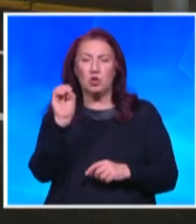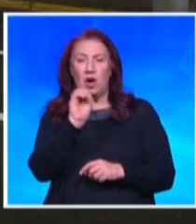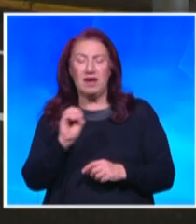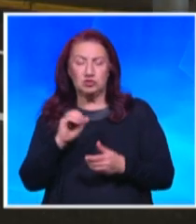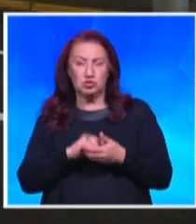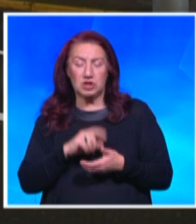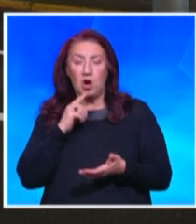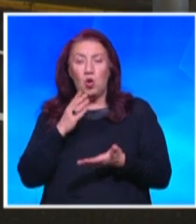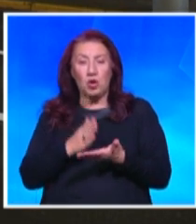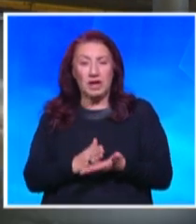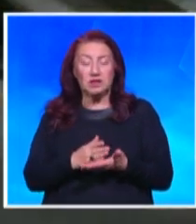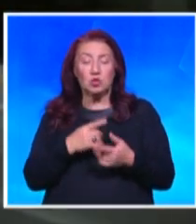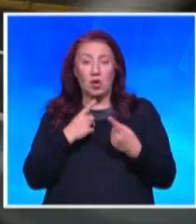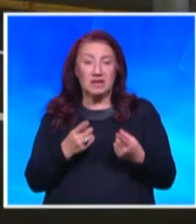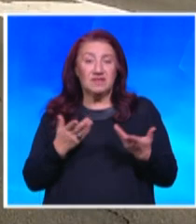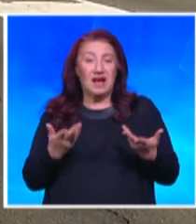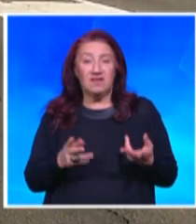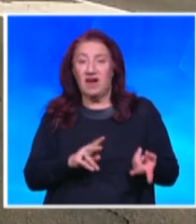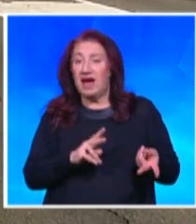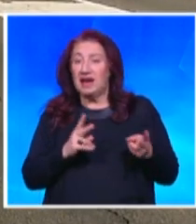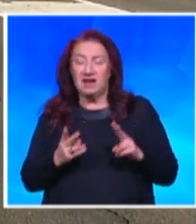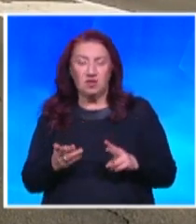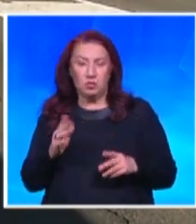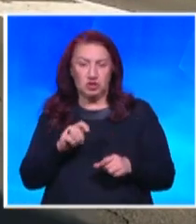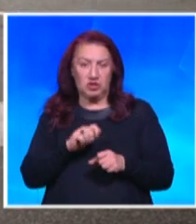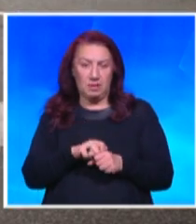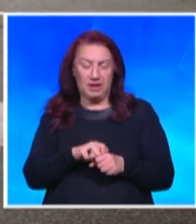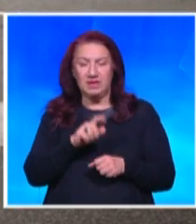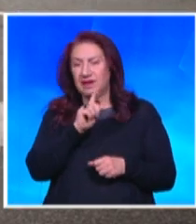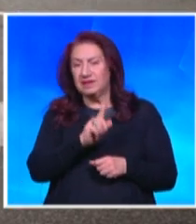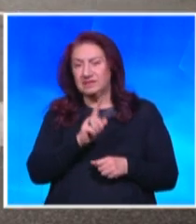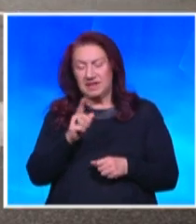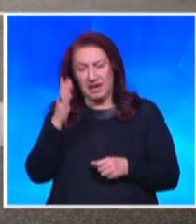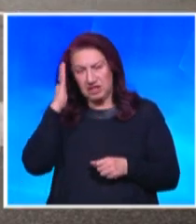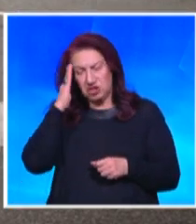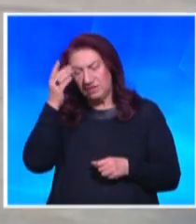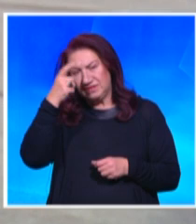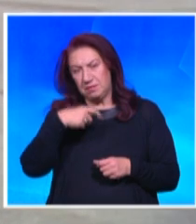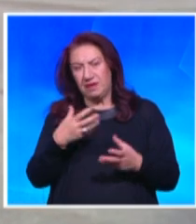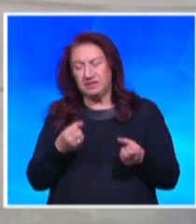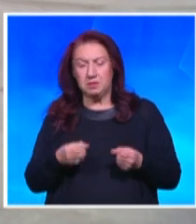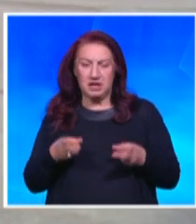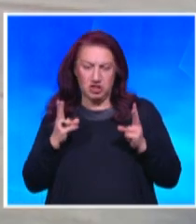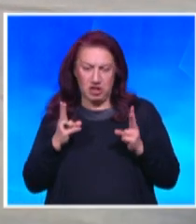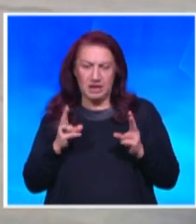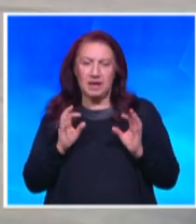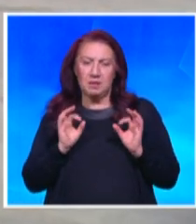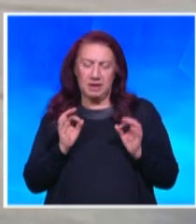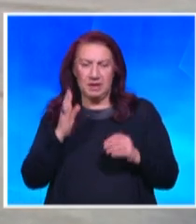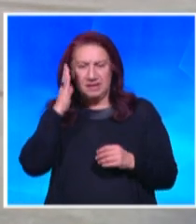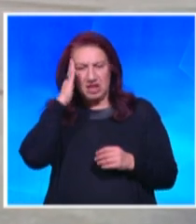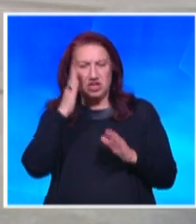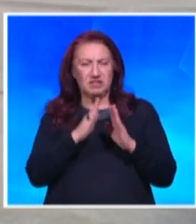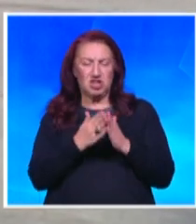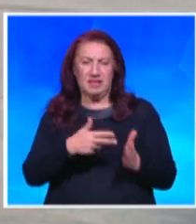точно е необходима. Междувременно всяка страна сама взема решения за сухопътните си граници, например. Държави членки, като Дания